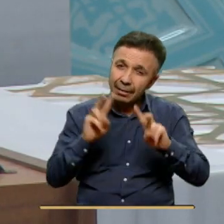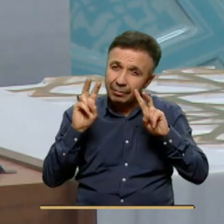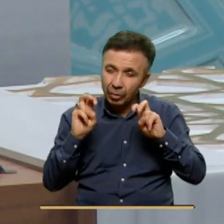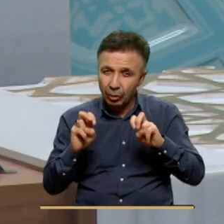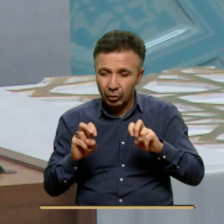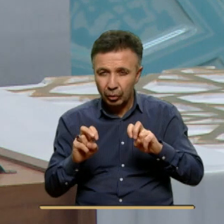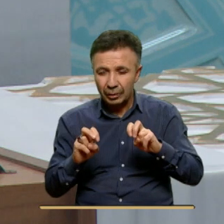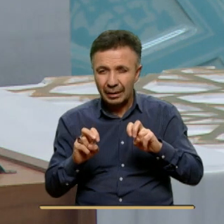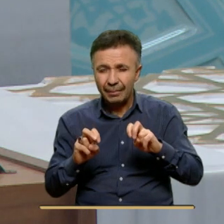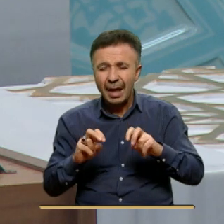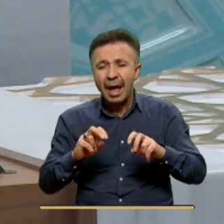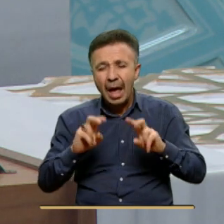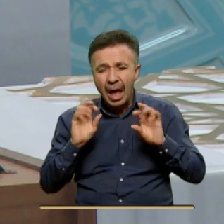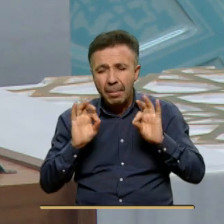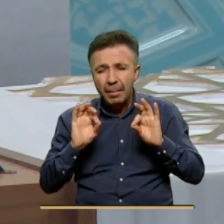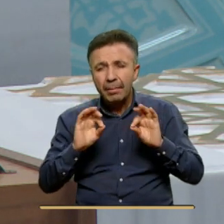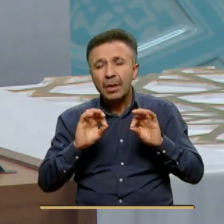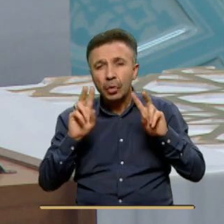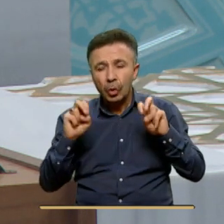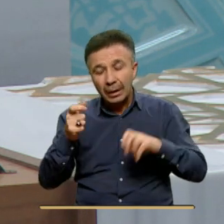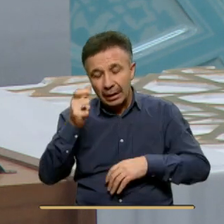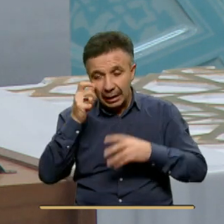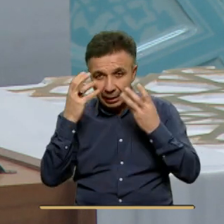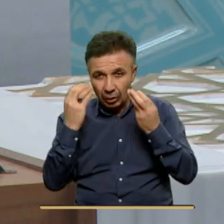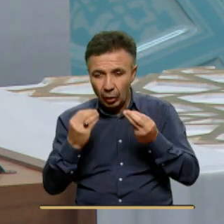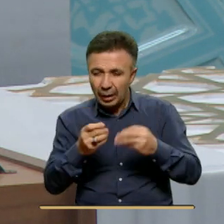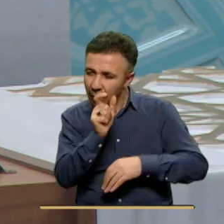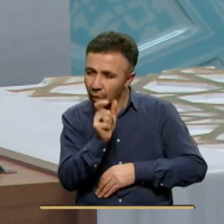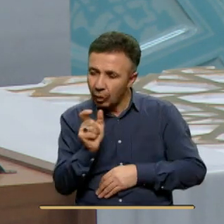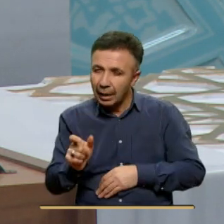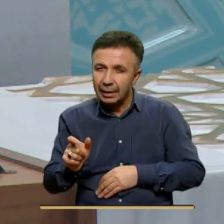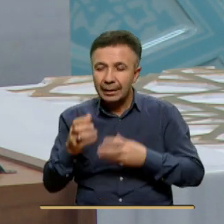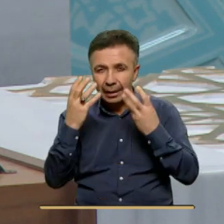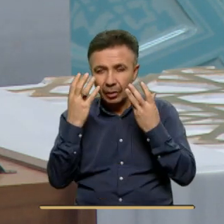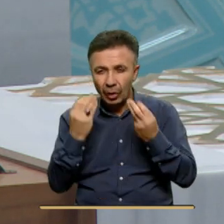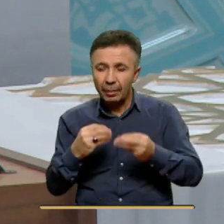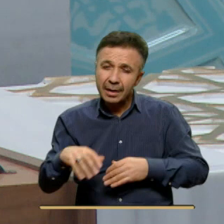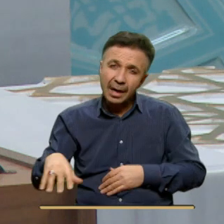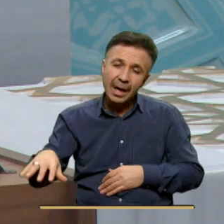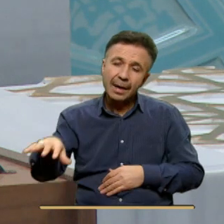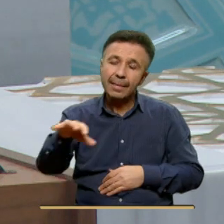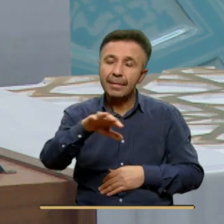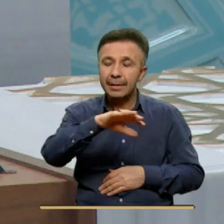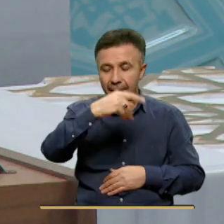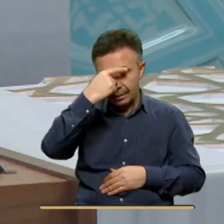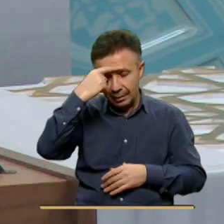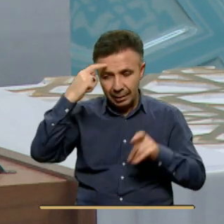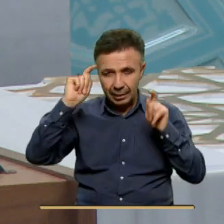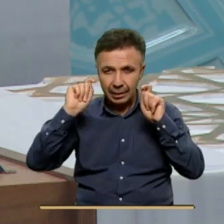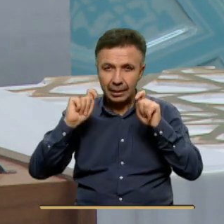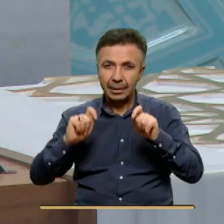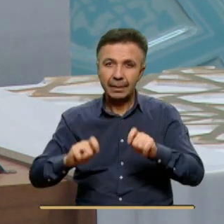üzere her hususta dikkatli olan kullarından olabilmeyi hepinize ve hepimize nasip